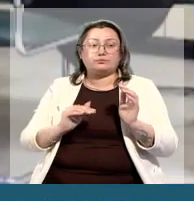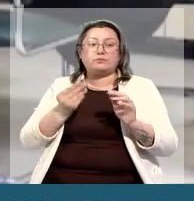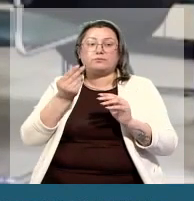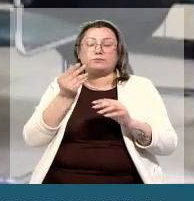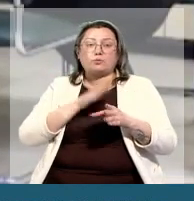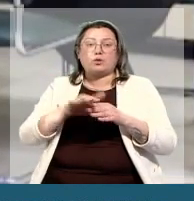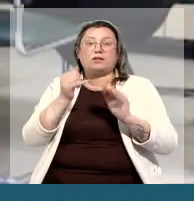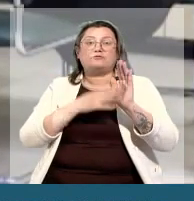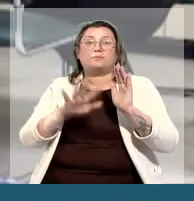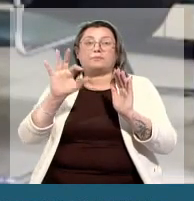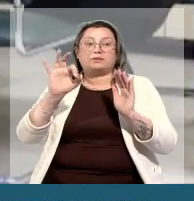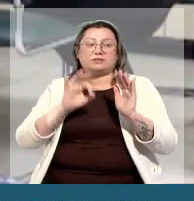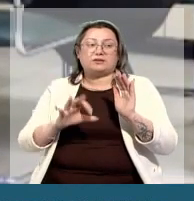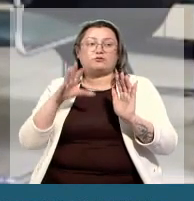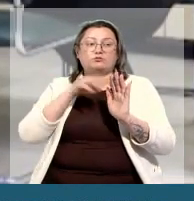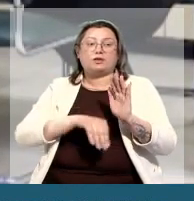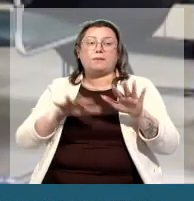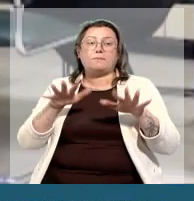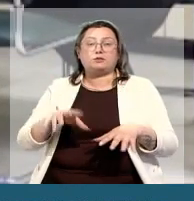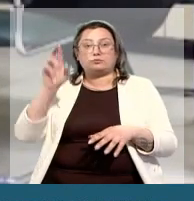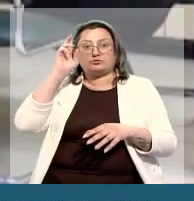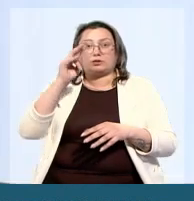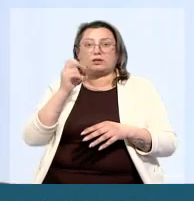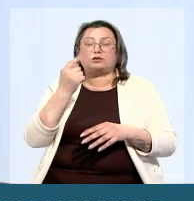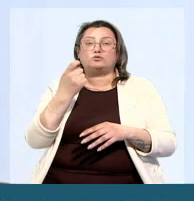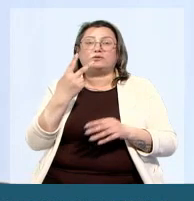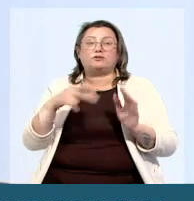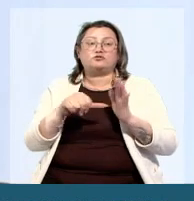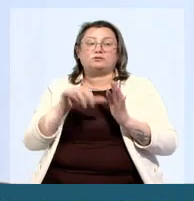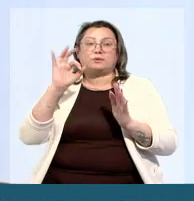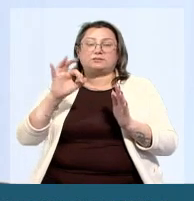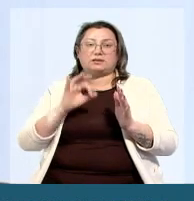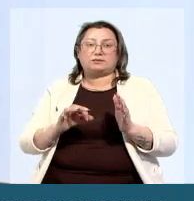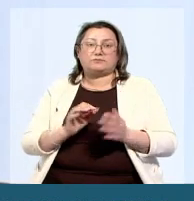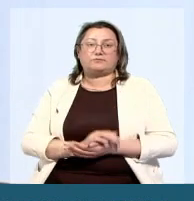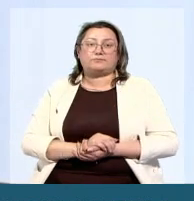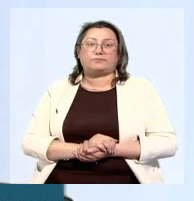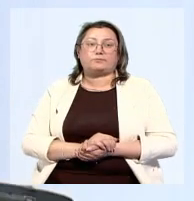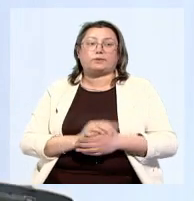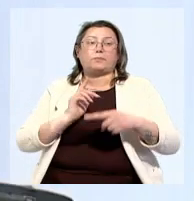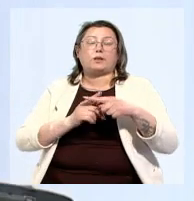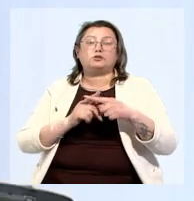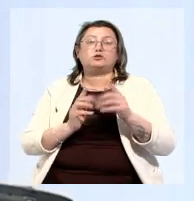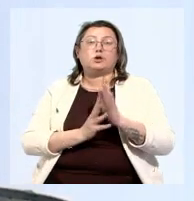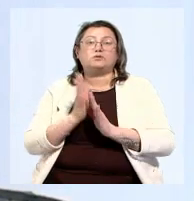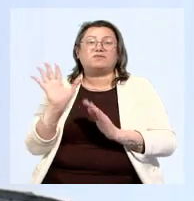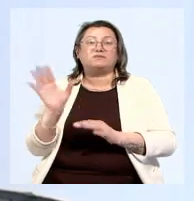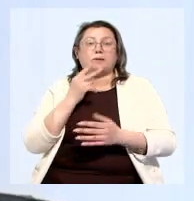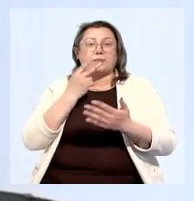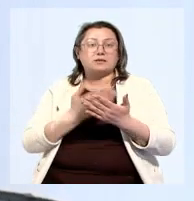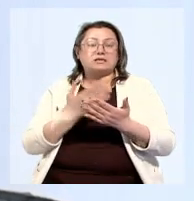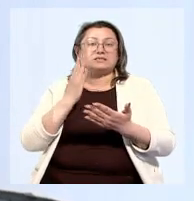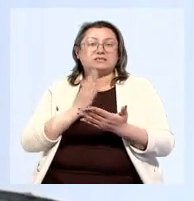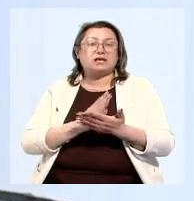на 95%, в том числе в местный бюджет на 126%. Положительную динамику всех показателей